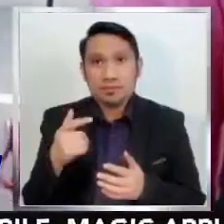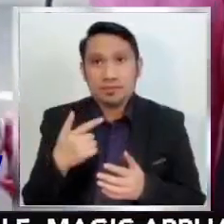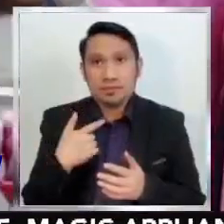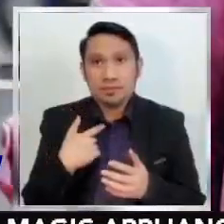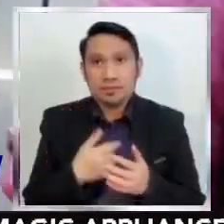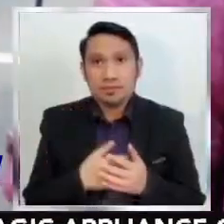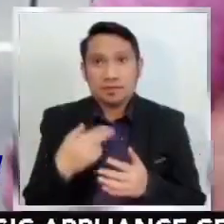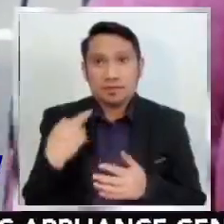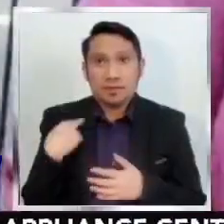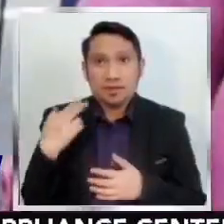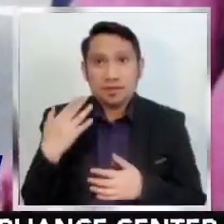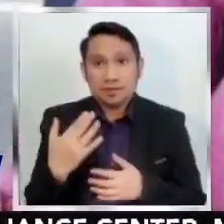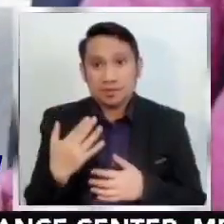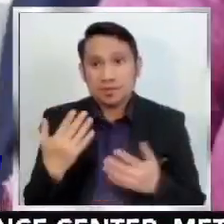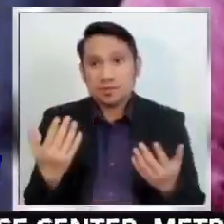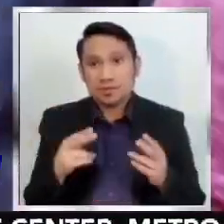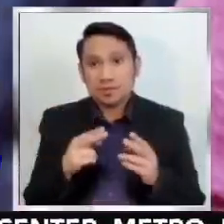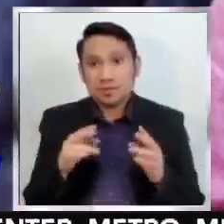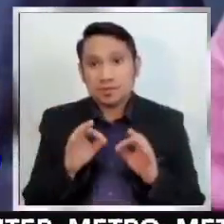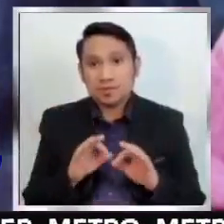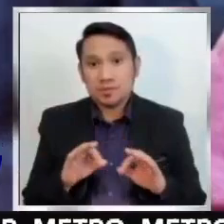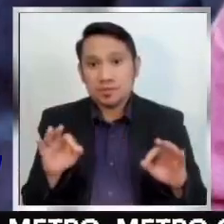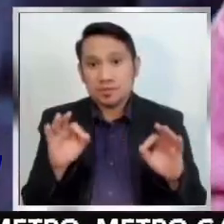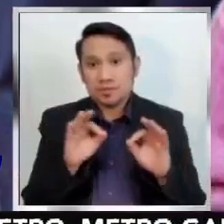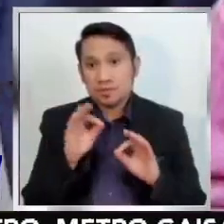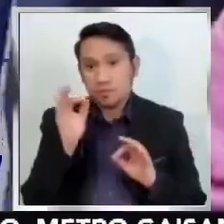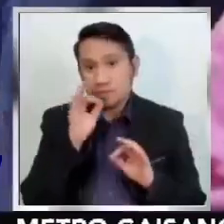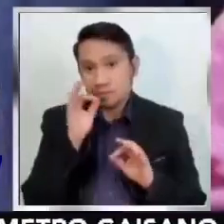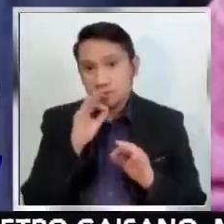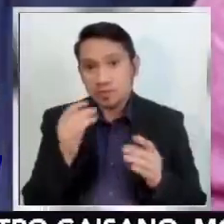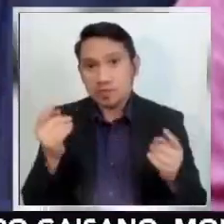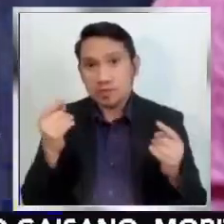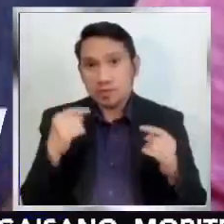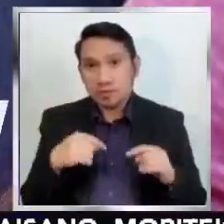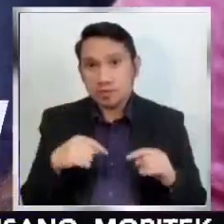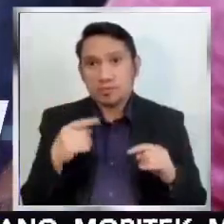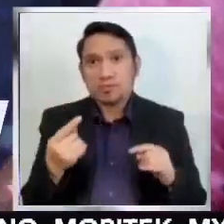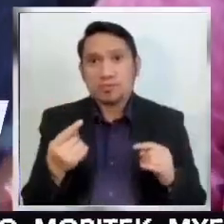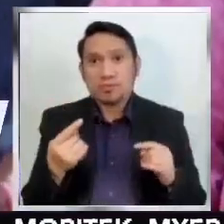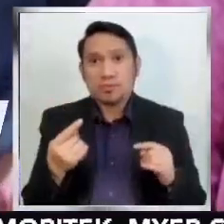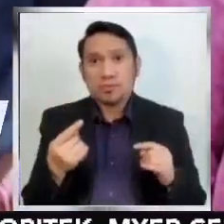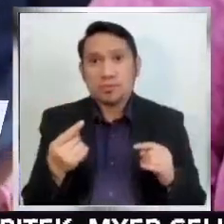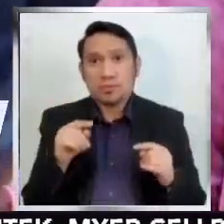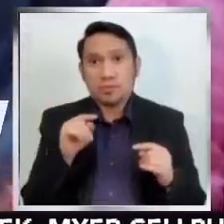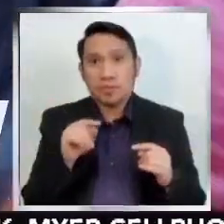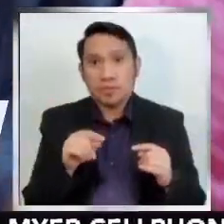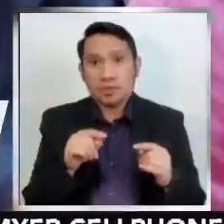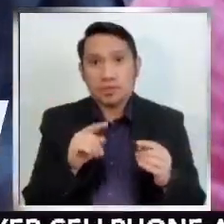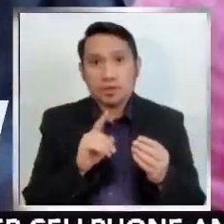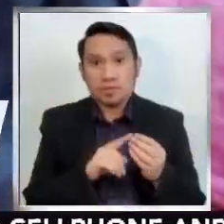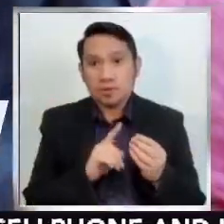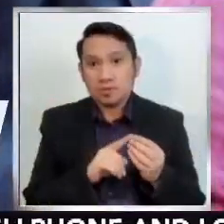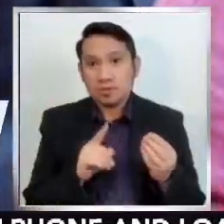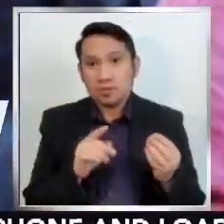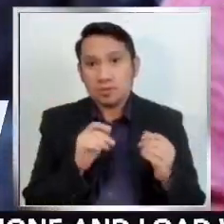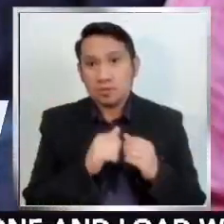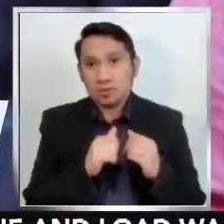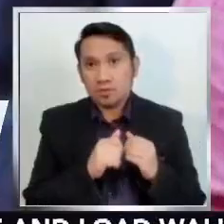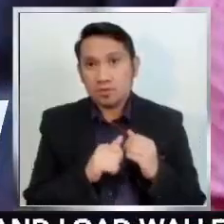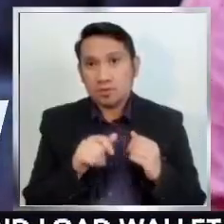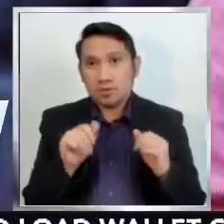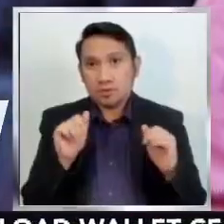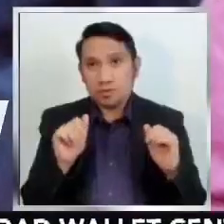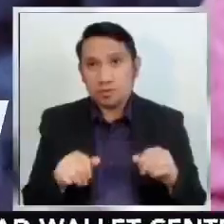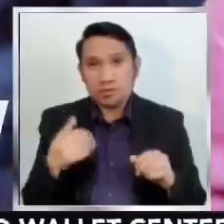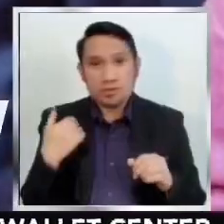representation, I think it's important for many Filipinos to come because it shows this is what is possible now. It's possible for our folks,